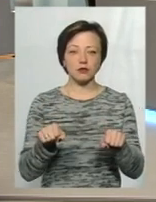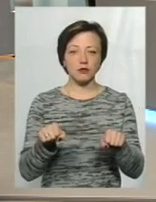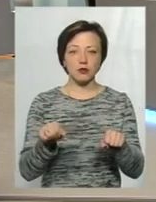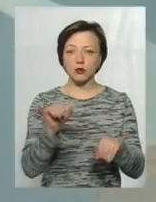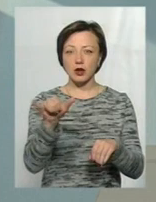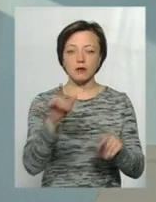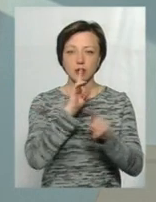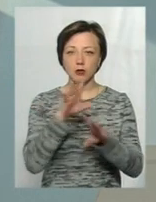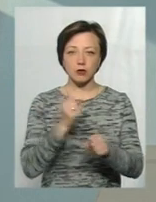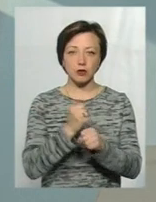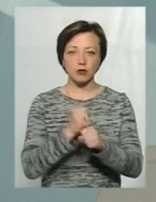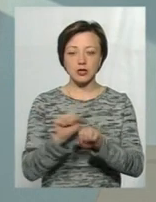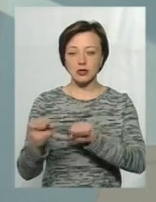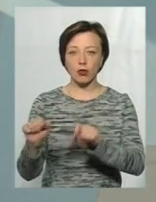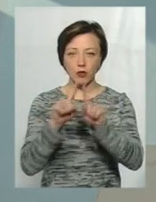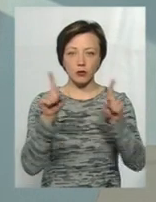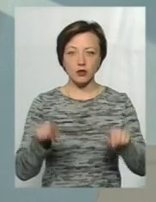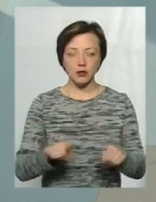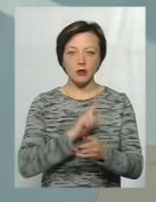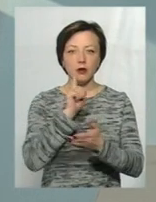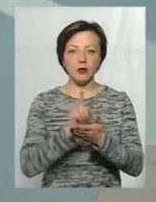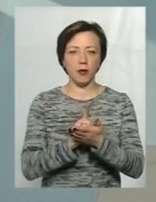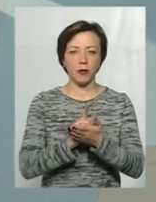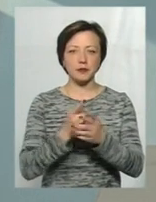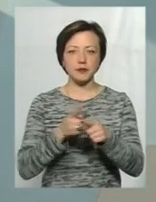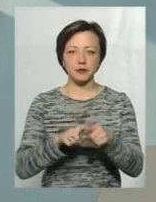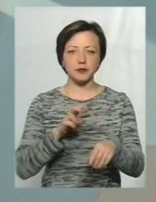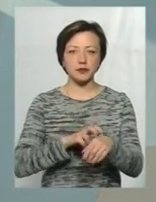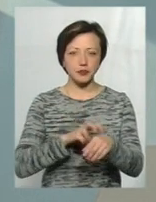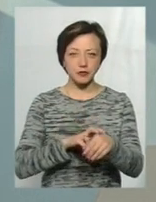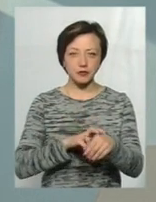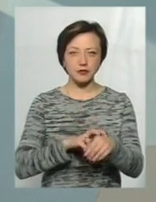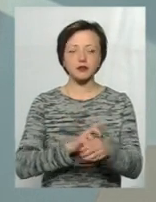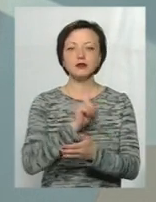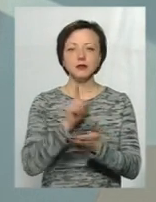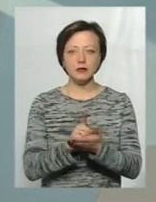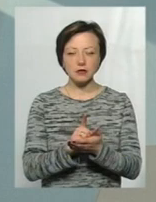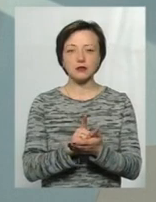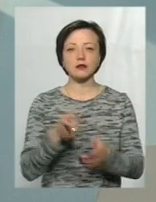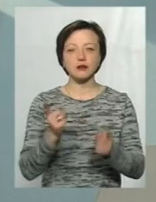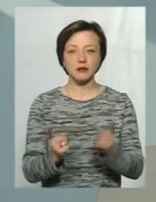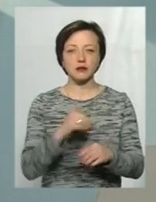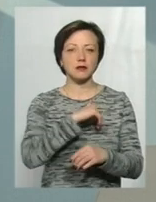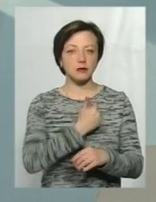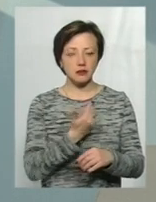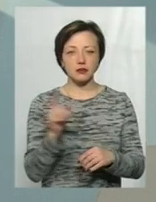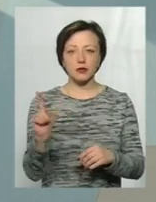в тебе не буде діяти страховий поліс, ти б обов'язково пройшов цього лікаря огляд. Обов'язково, звичайно, хотілося б,